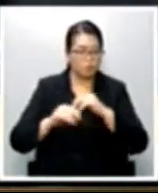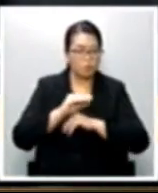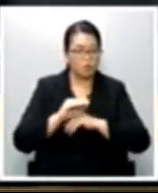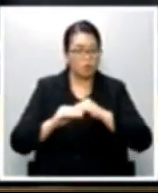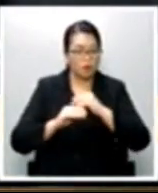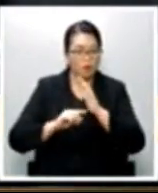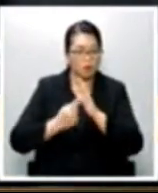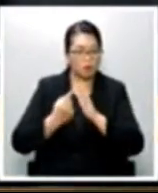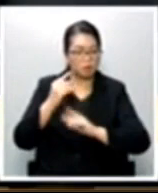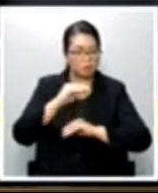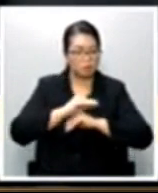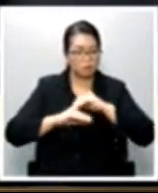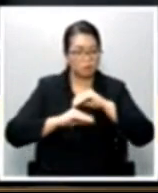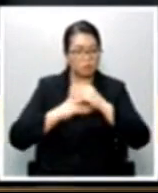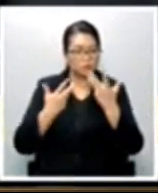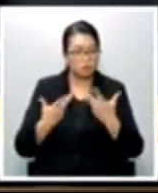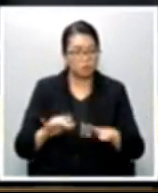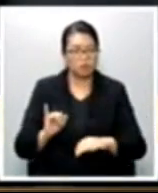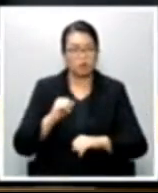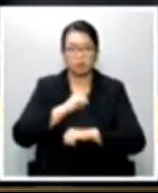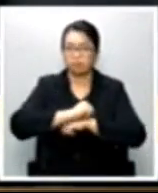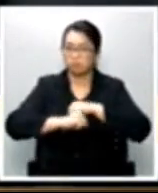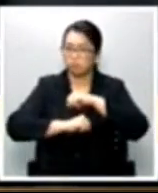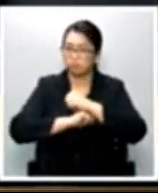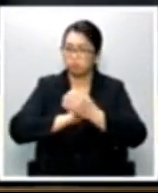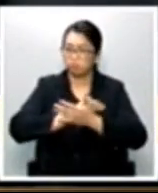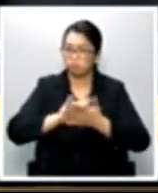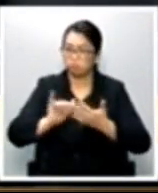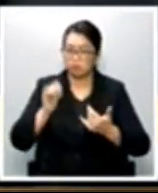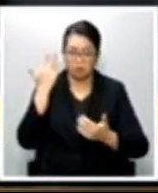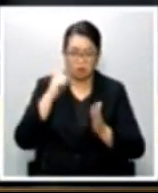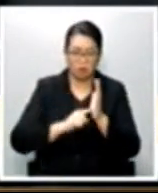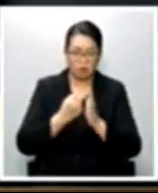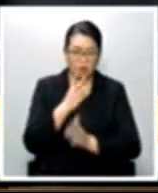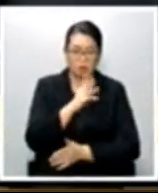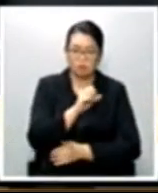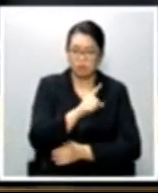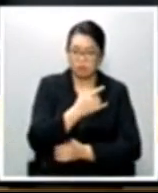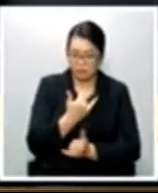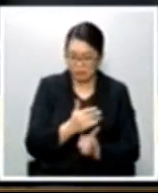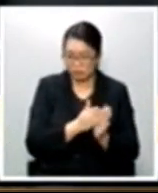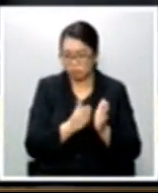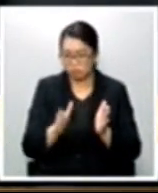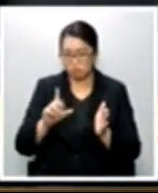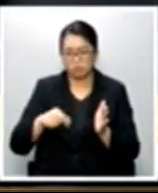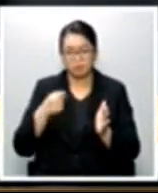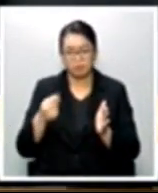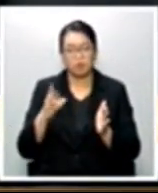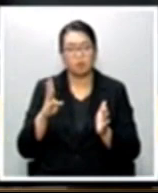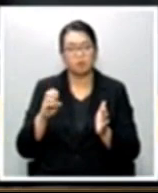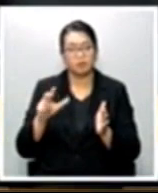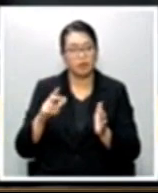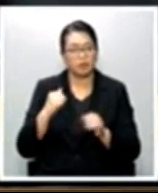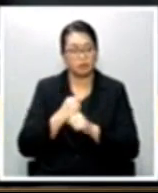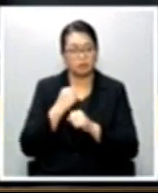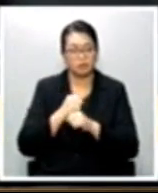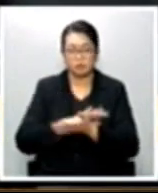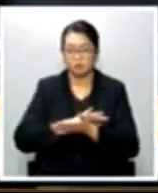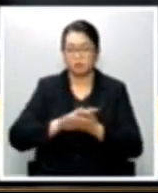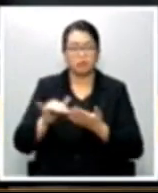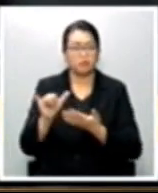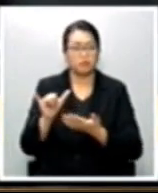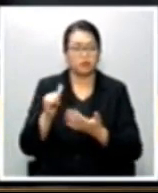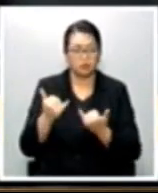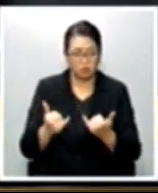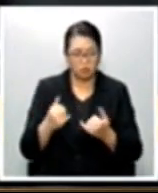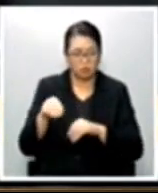นี้เริ่มต้นในปี61นะครับปี61ล่วงเลยมาปี63แล้วก็มีความคืบหน้าไปเท่า